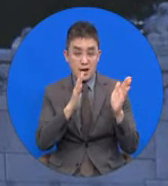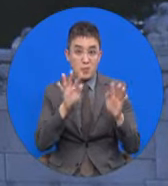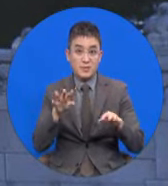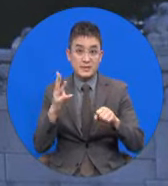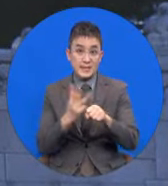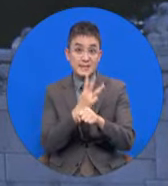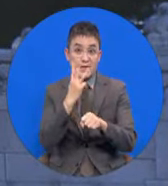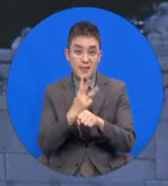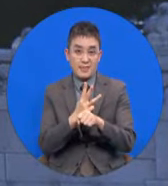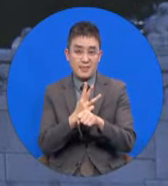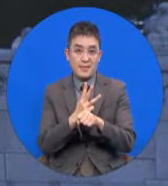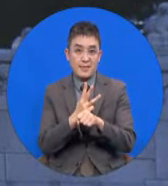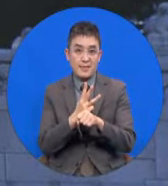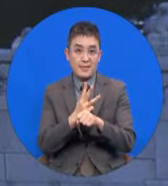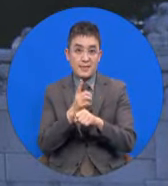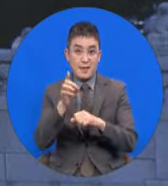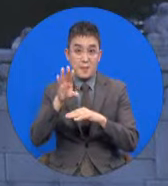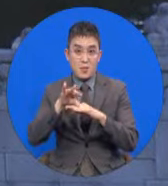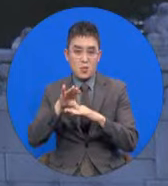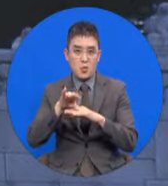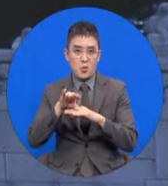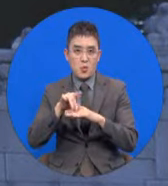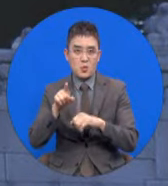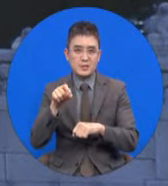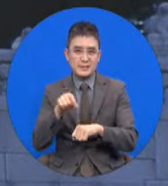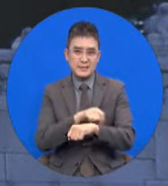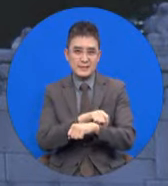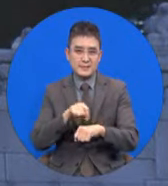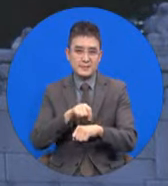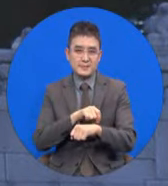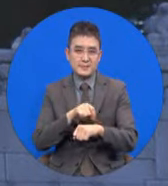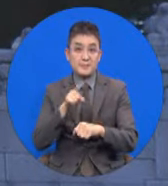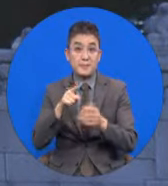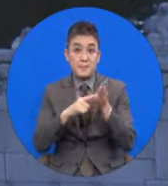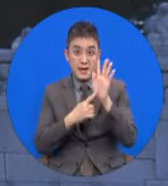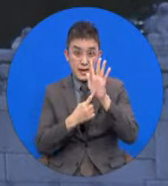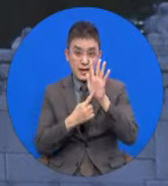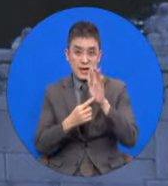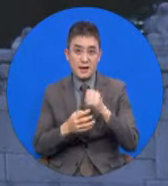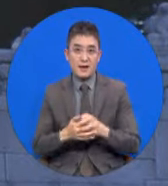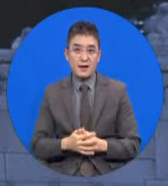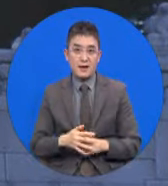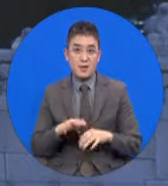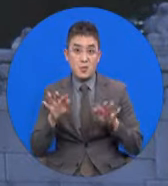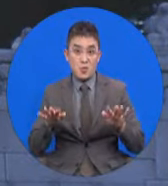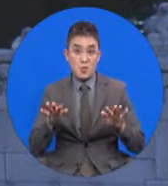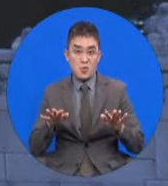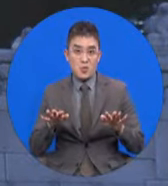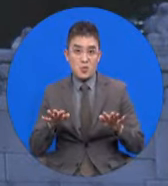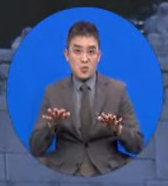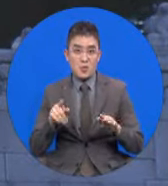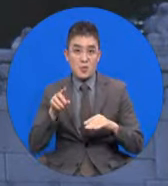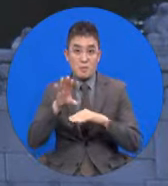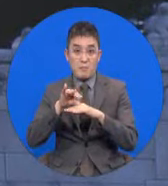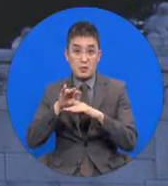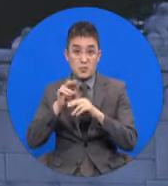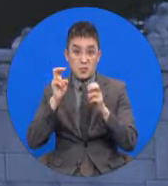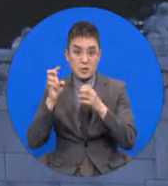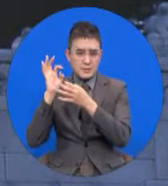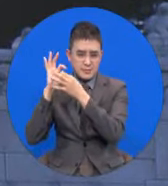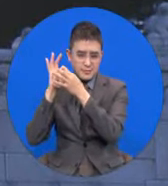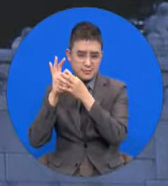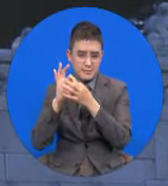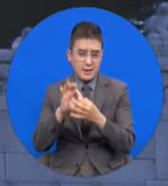3시간 김진애 돌직구쇼 생방송 특집에 나섭니다. 그리고 저희 채널A는 오늘 하루 끊김없이 쉼없이 계속해서 특집